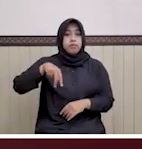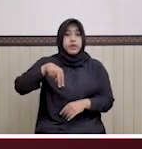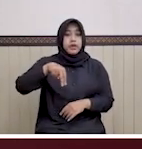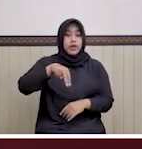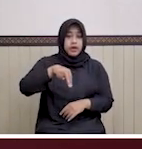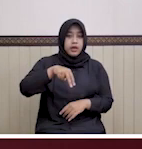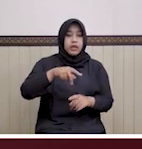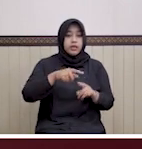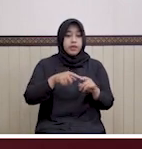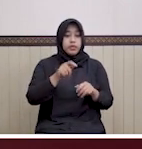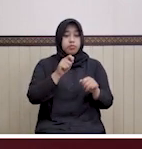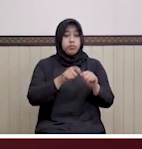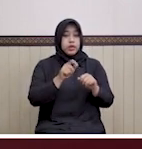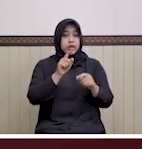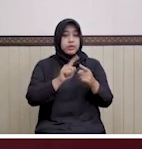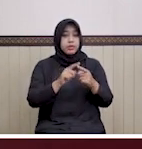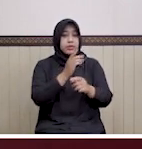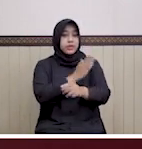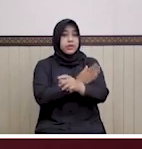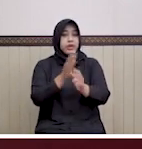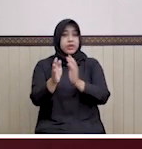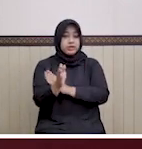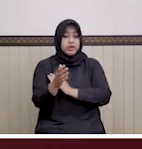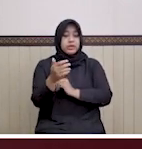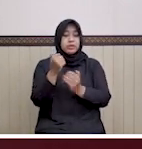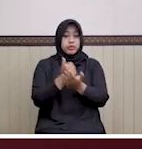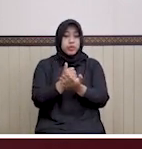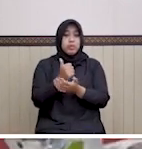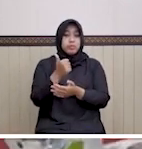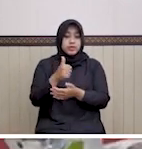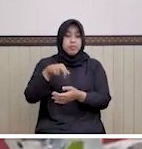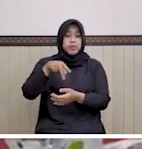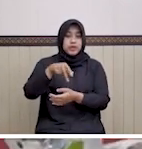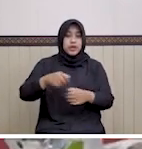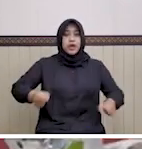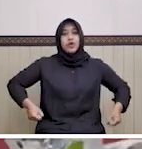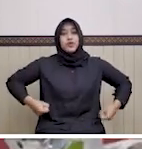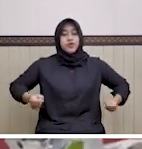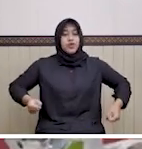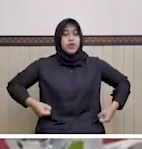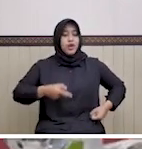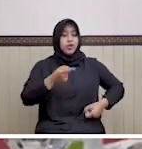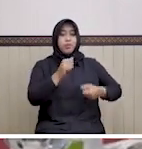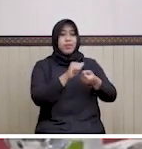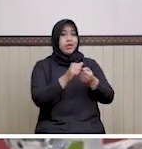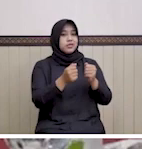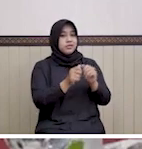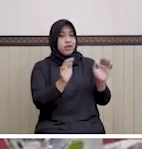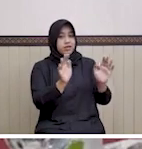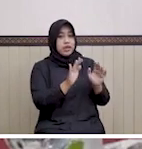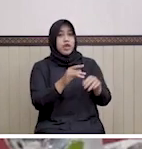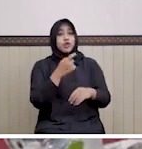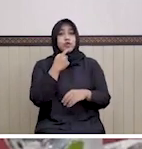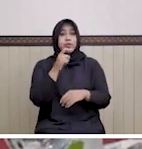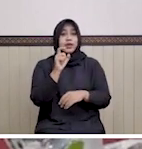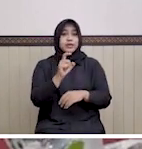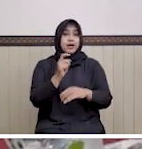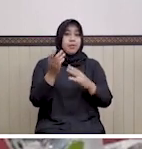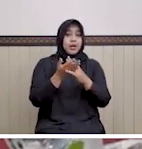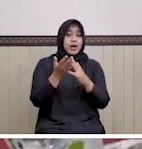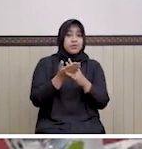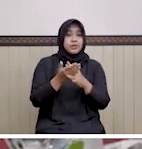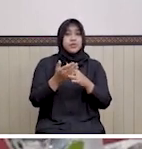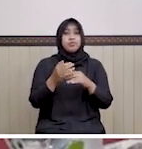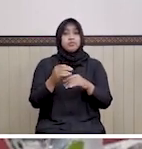tapi bagi teman Daksa dia bisa berjalan juga dengan kursi roda ia candi itu enggak masalah ya karenanya akhirnya cara yang berbeda